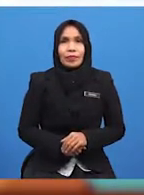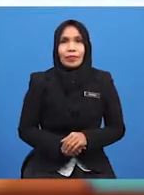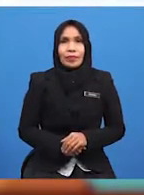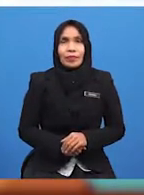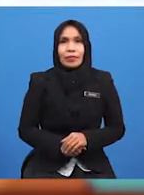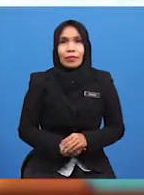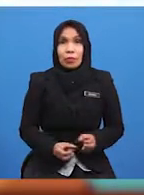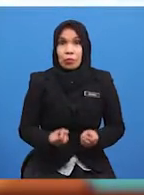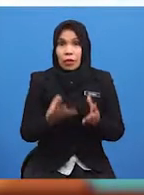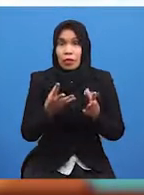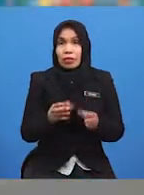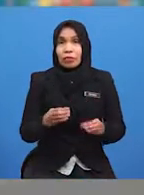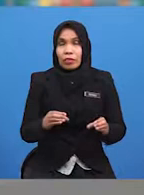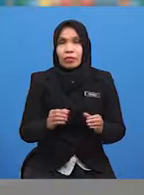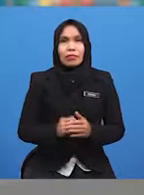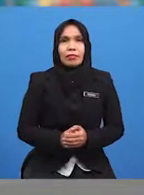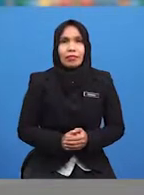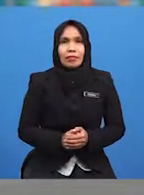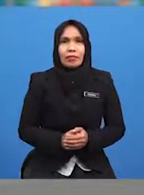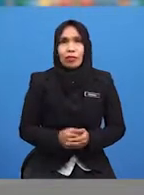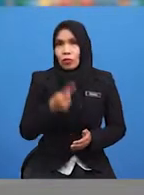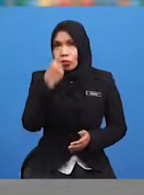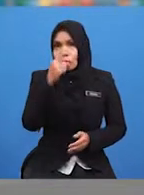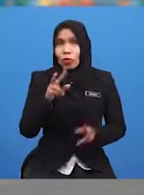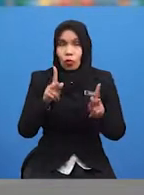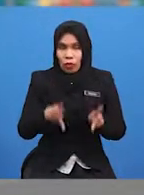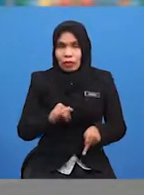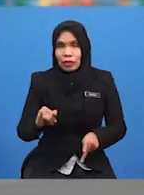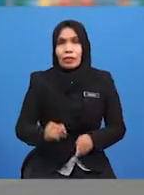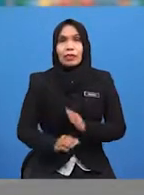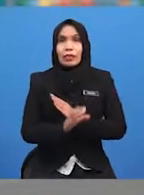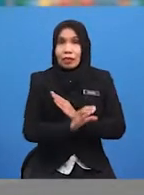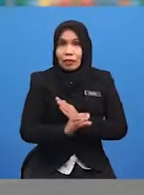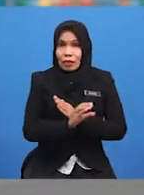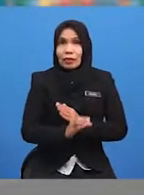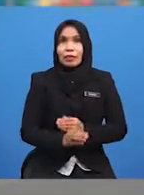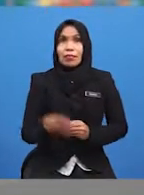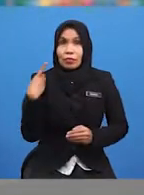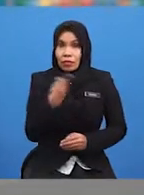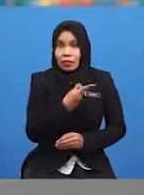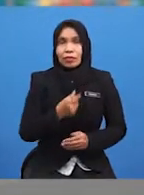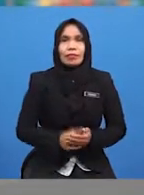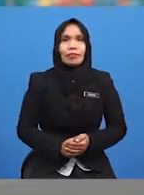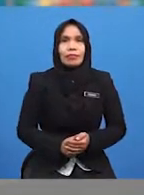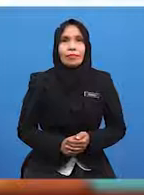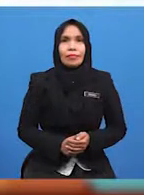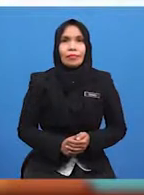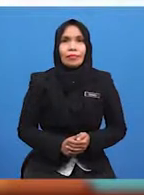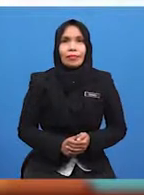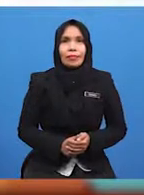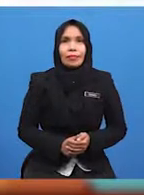untuk menguasai negara kita terdapat strategi yang bersifat agresif dan yang lebih bersifat diplomasi